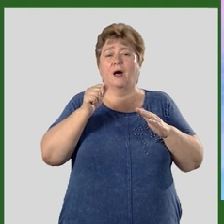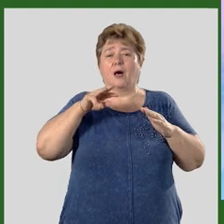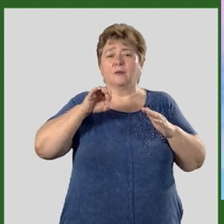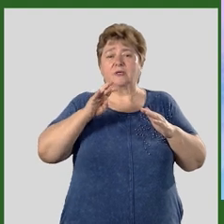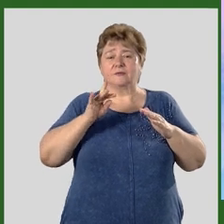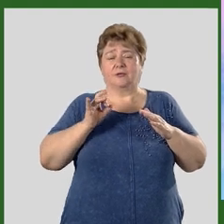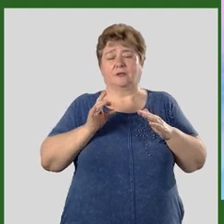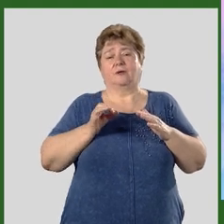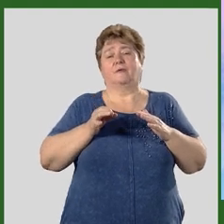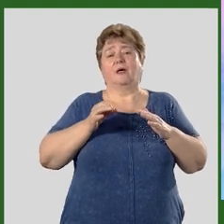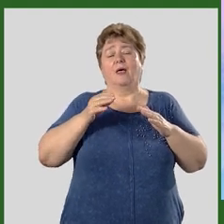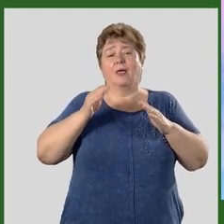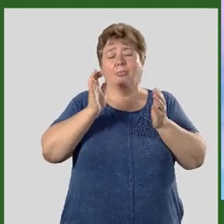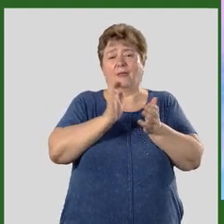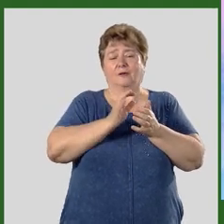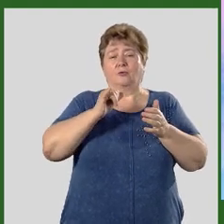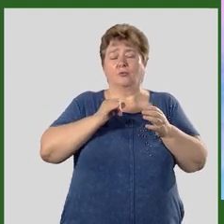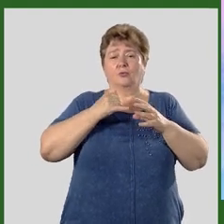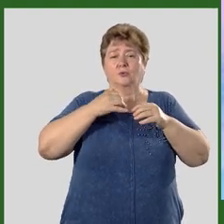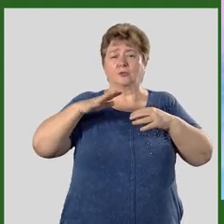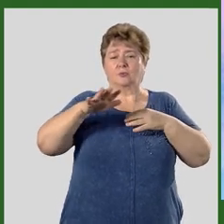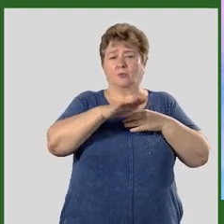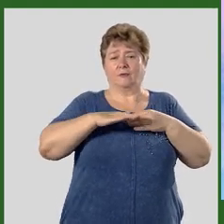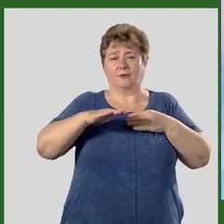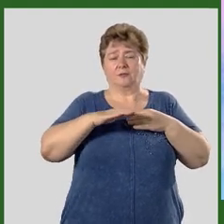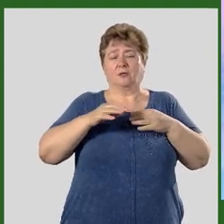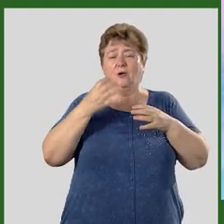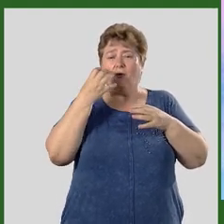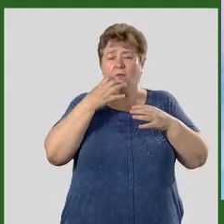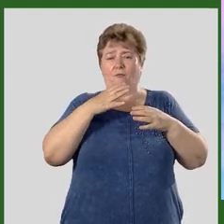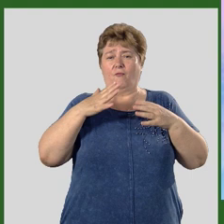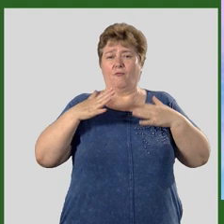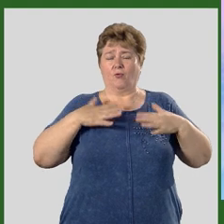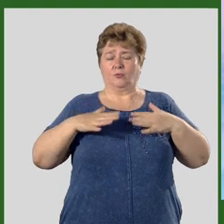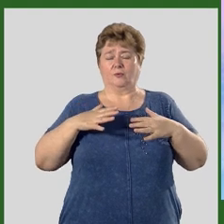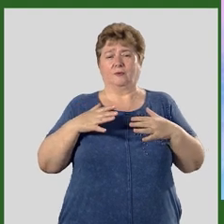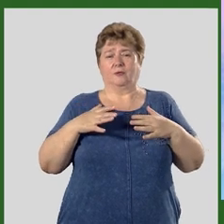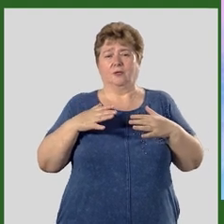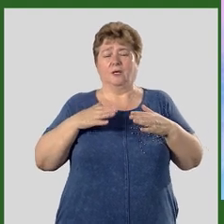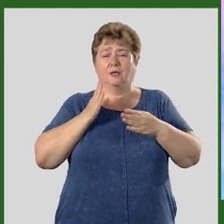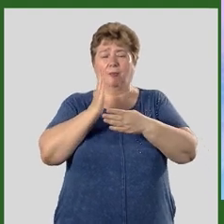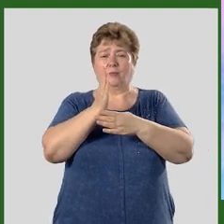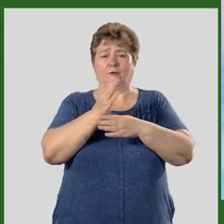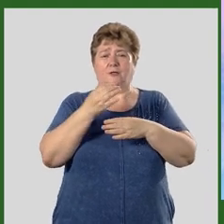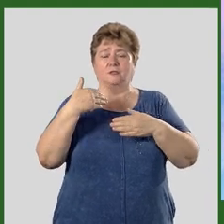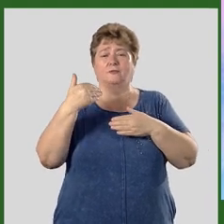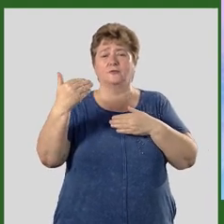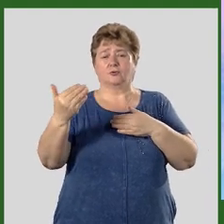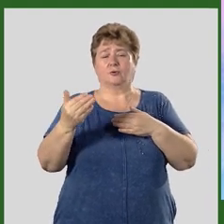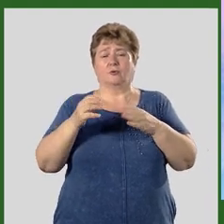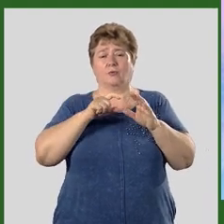давления. У земной поверхности воздух прогревается и направляется в